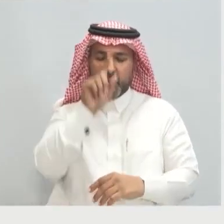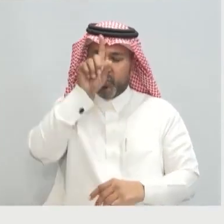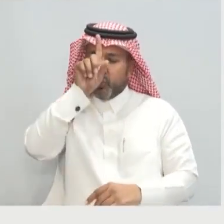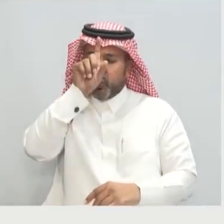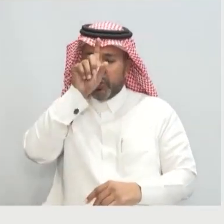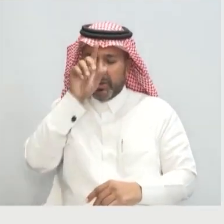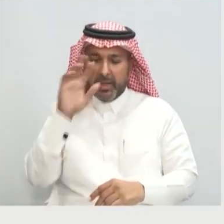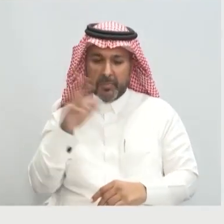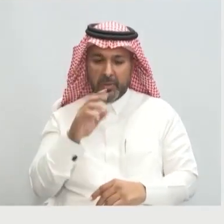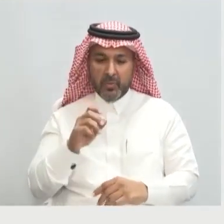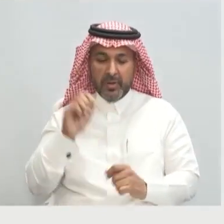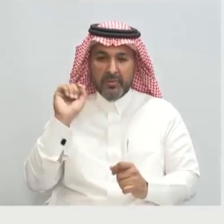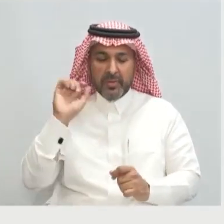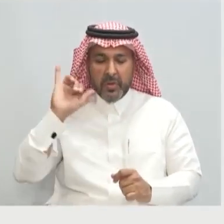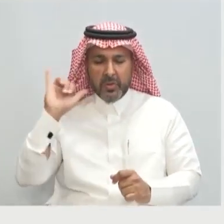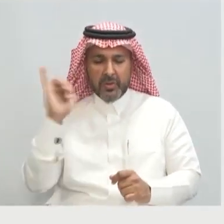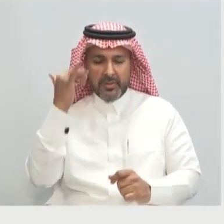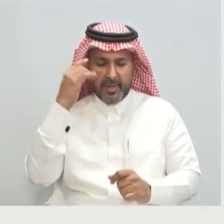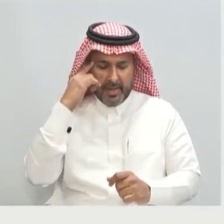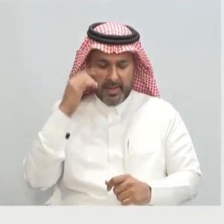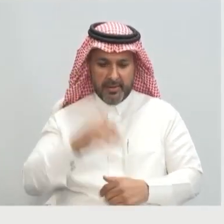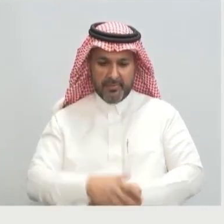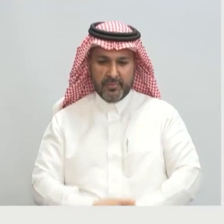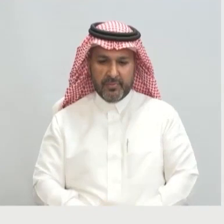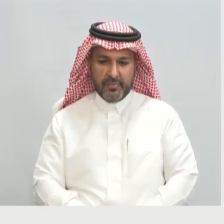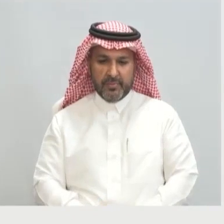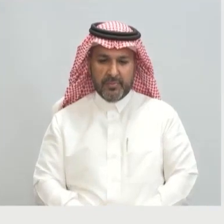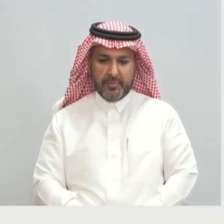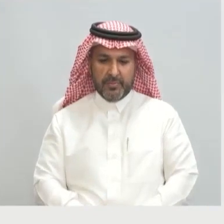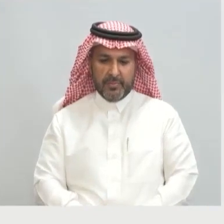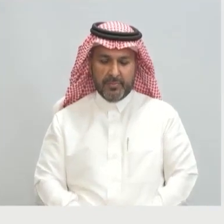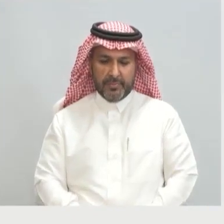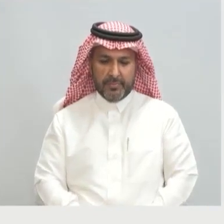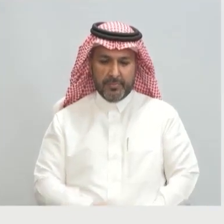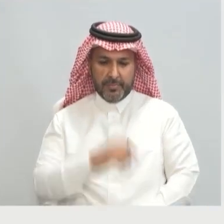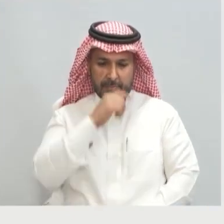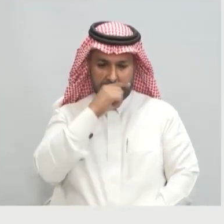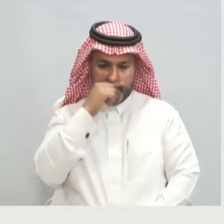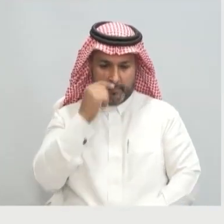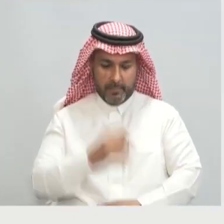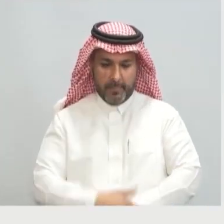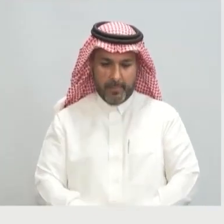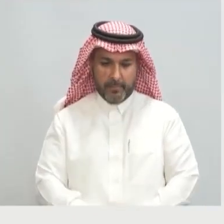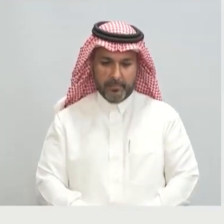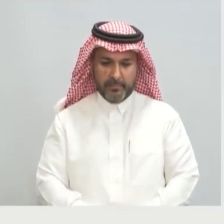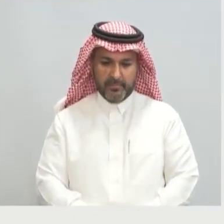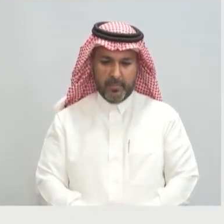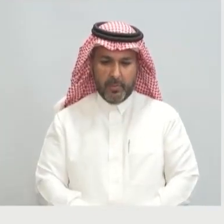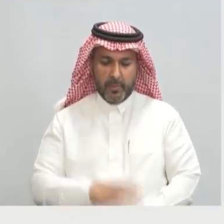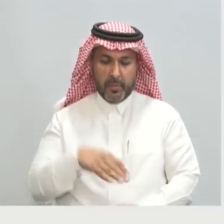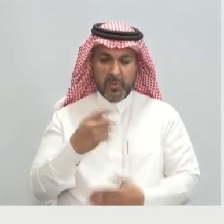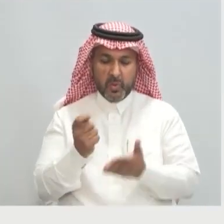الرسائل الفوريه والمدونات كلها من الرسائل الالكترونيه ايضا لدينا الرسائل الكتابيه